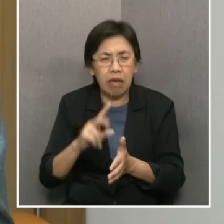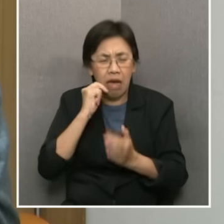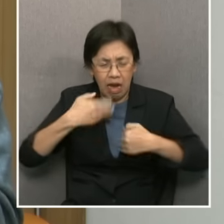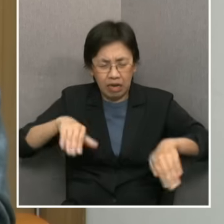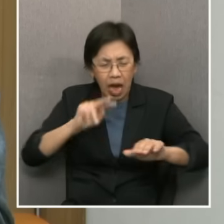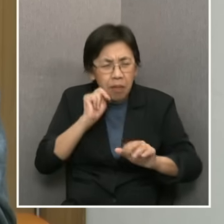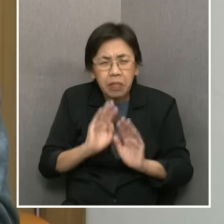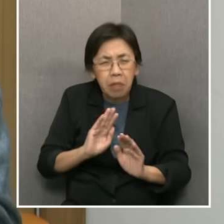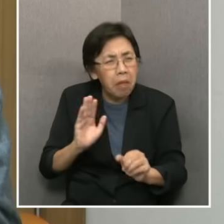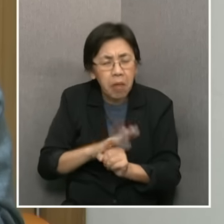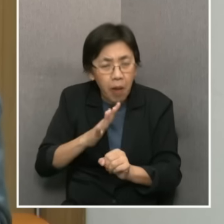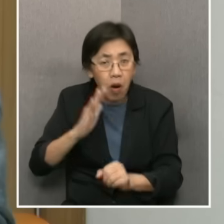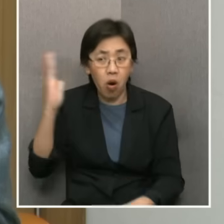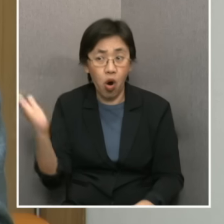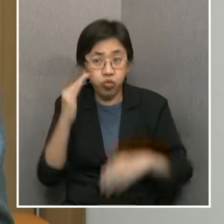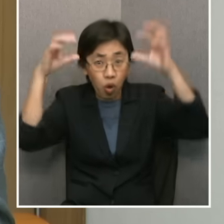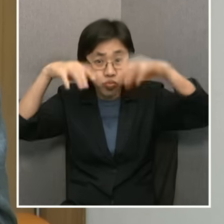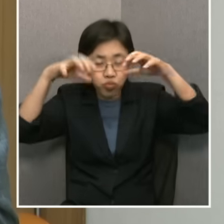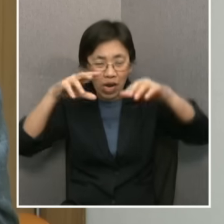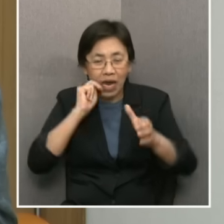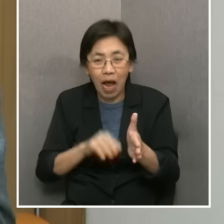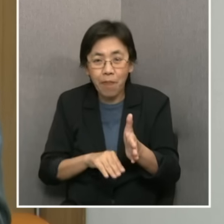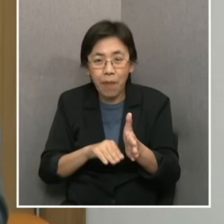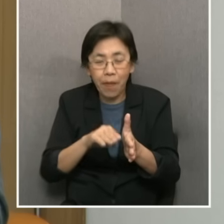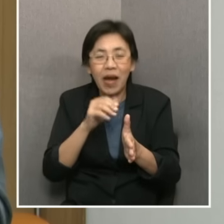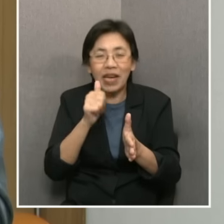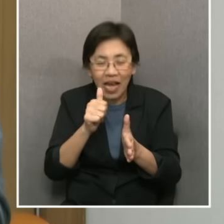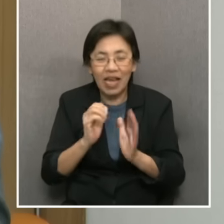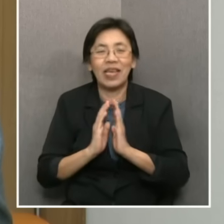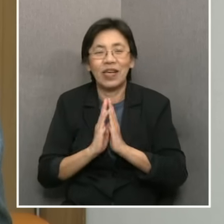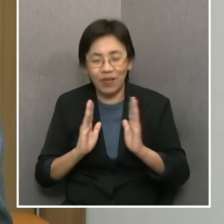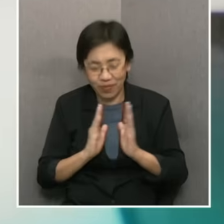าณน้ำในอ่างและก็ตามเขื่อนต่างๆนะครับสวัสดีครับ